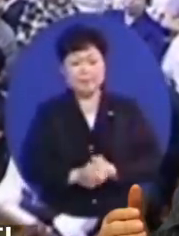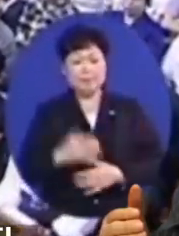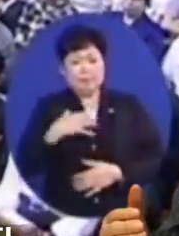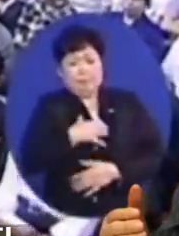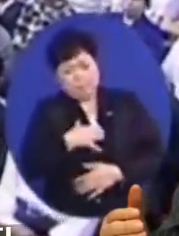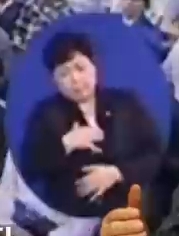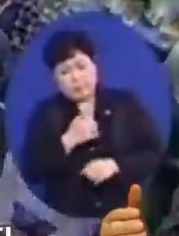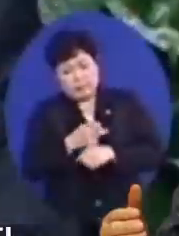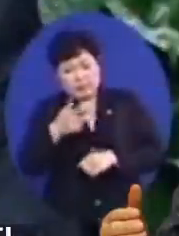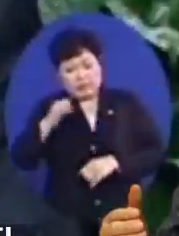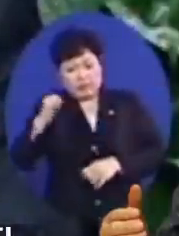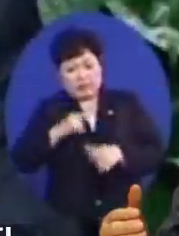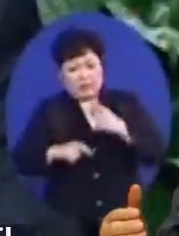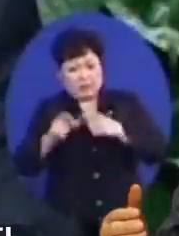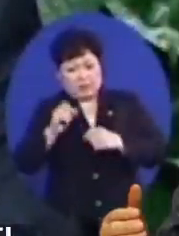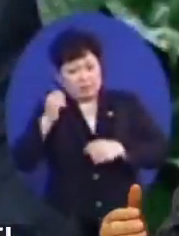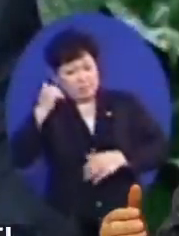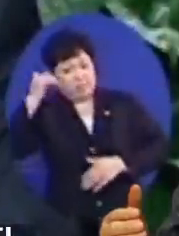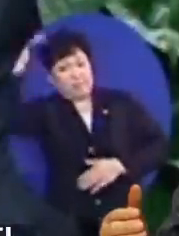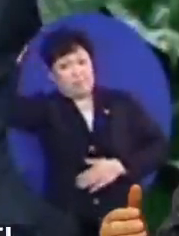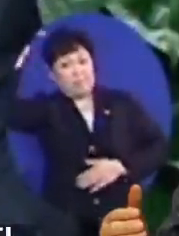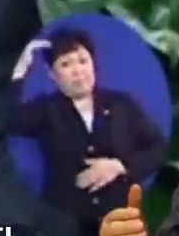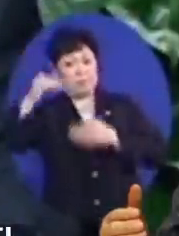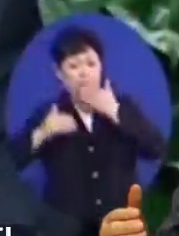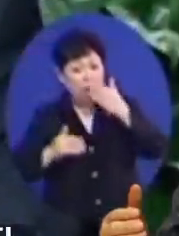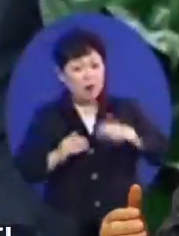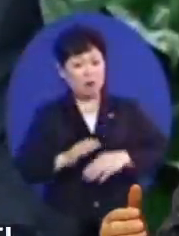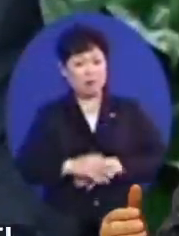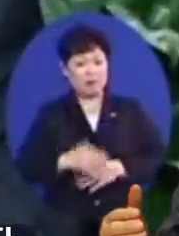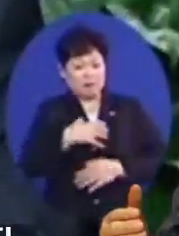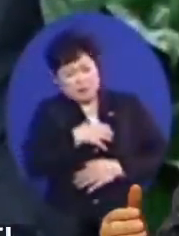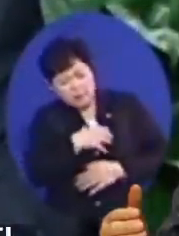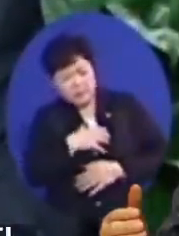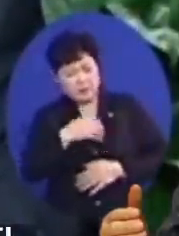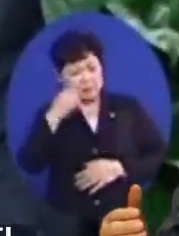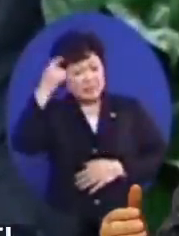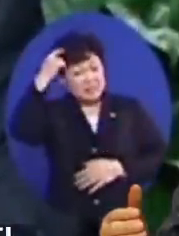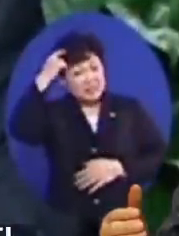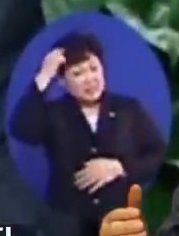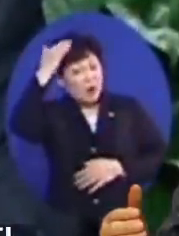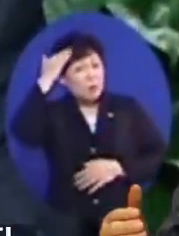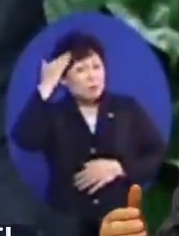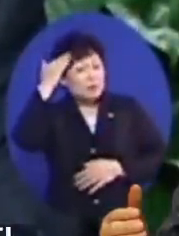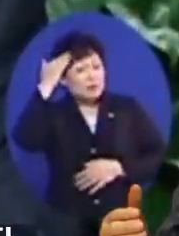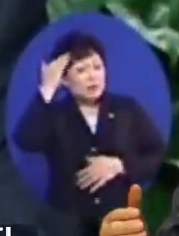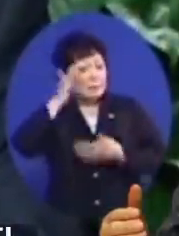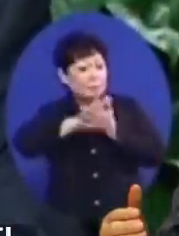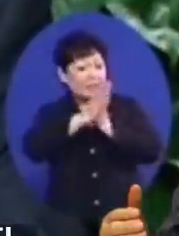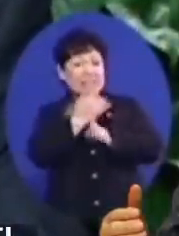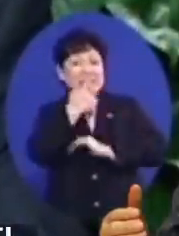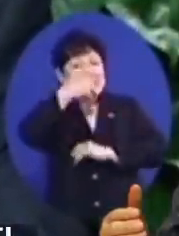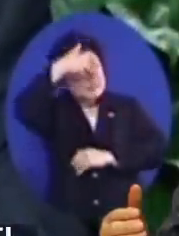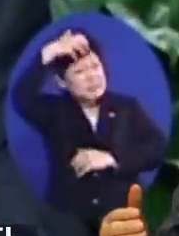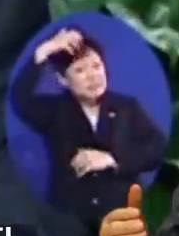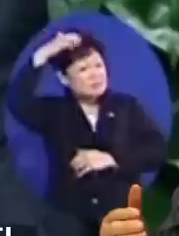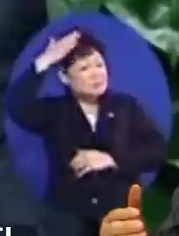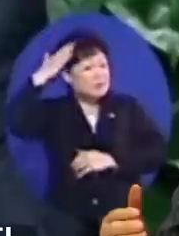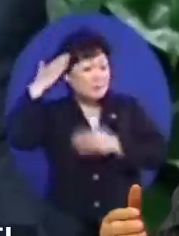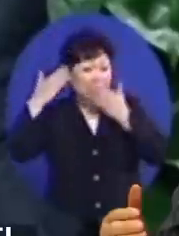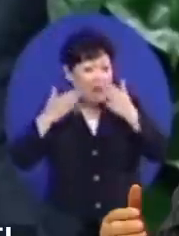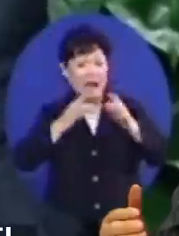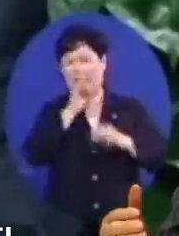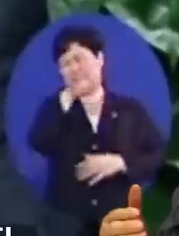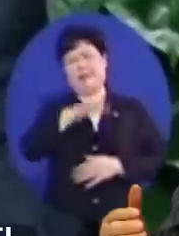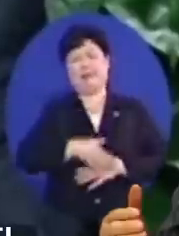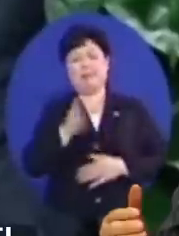염려한다고 키를 한 자나 더 크게 할 수 없습니다. 염려한다고 검은 머리가 흰 머리가 되고 흰 머리가 검은 머리가 될 수 없습니다.